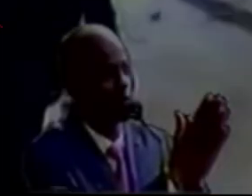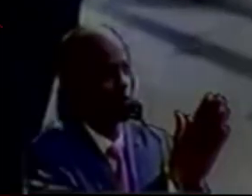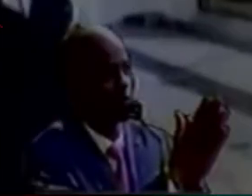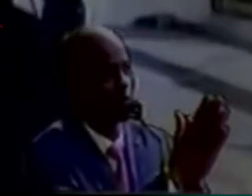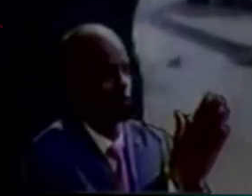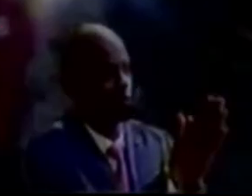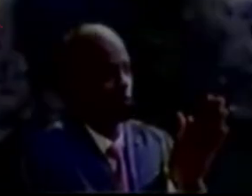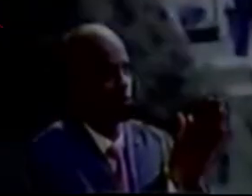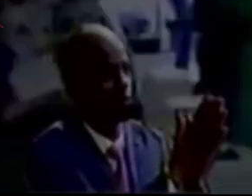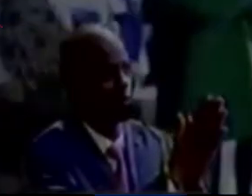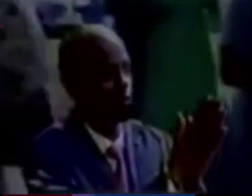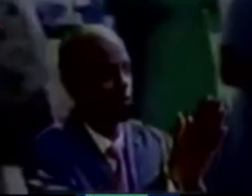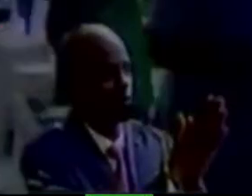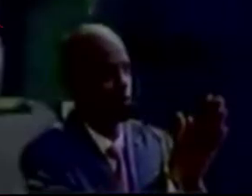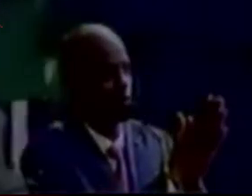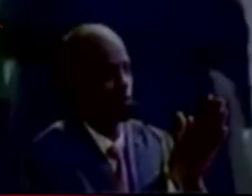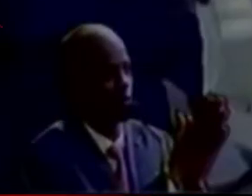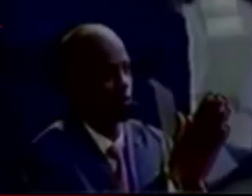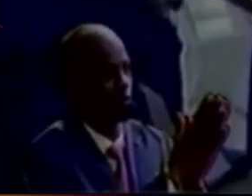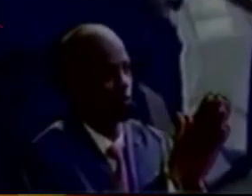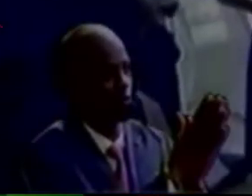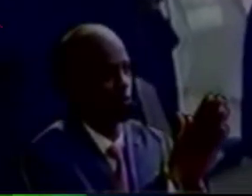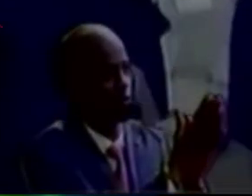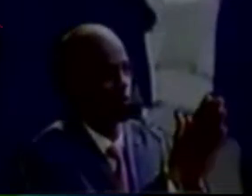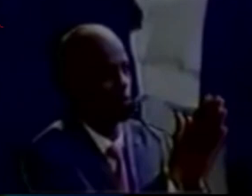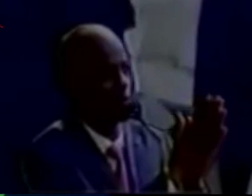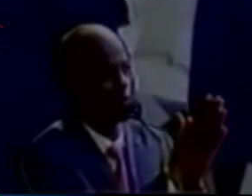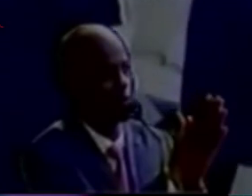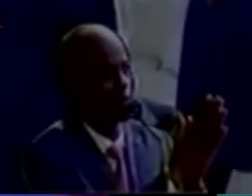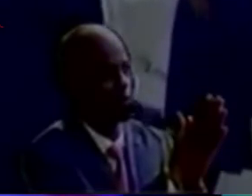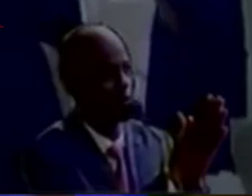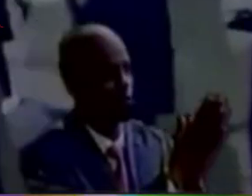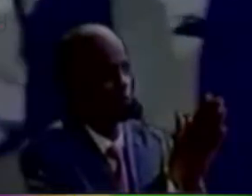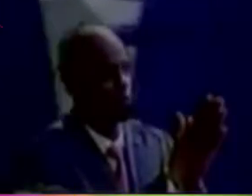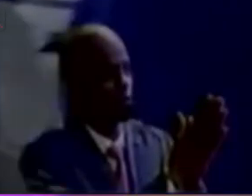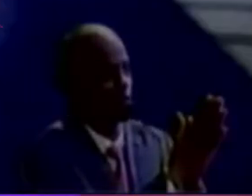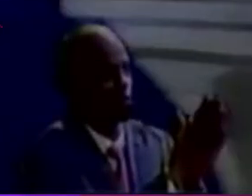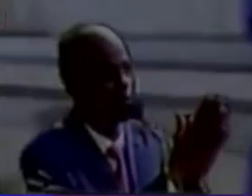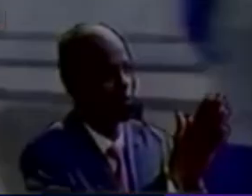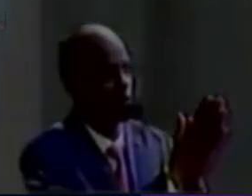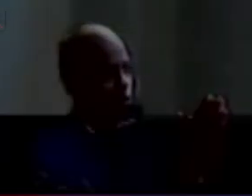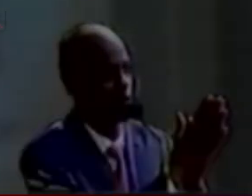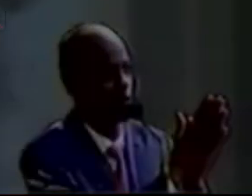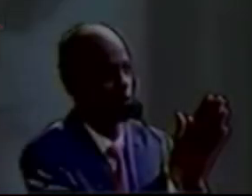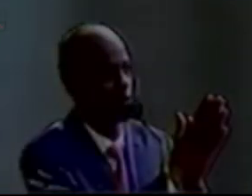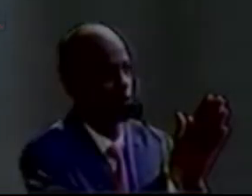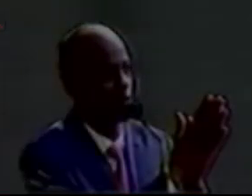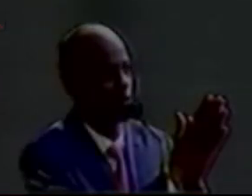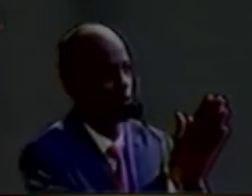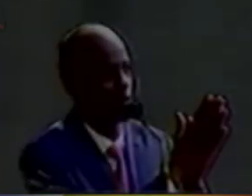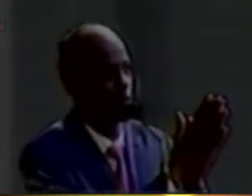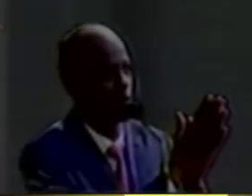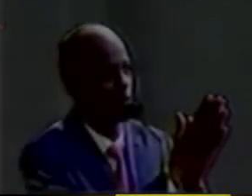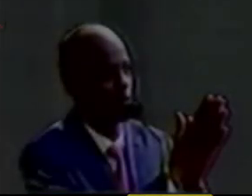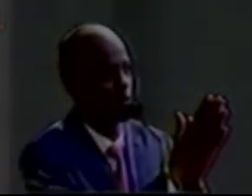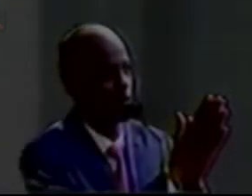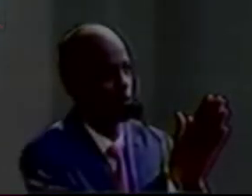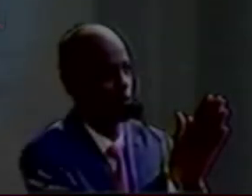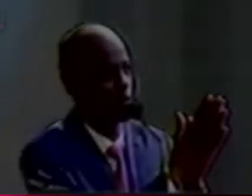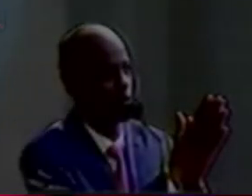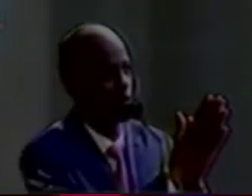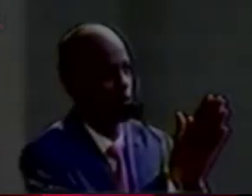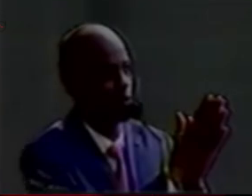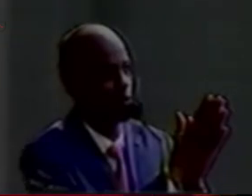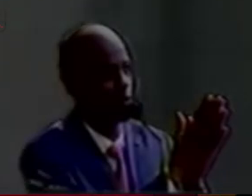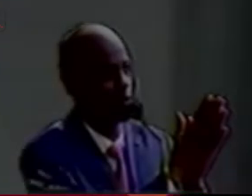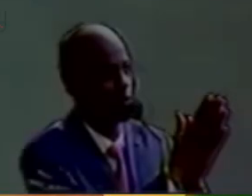différents jeunes yo, pour tout le monde qui est cap travailler avec monde pour bayo justement de outils en santé mentale pour